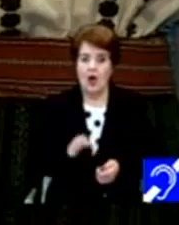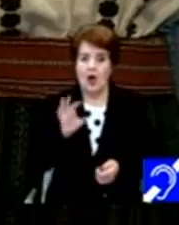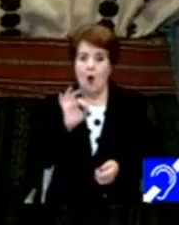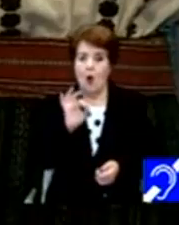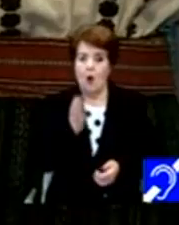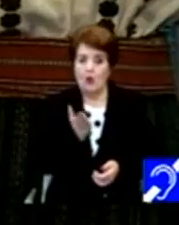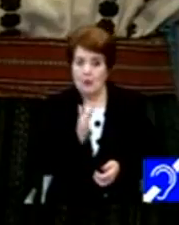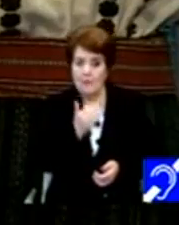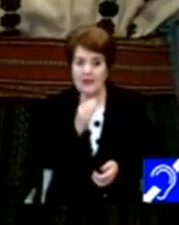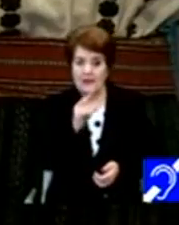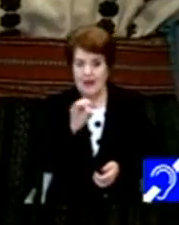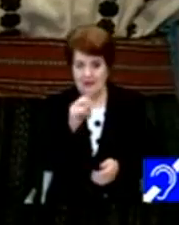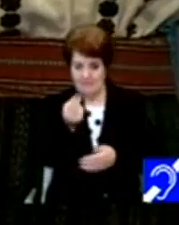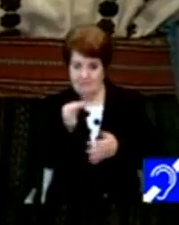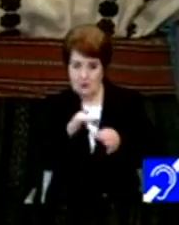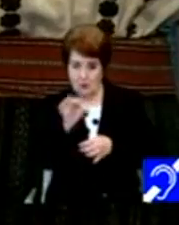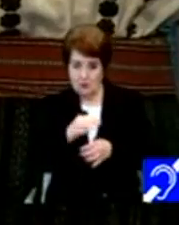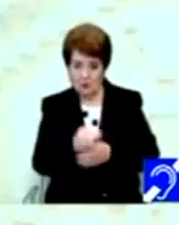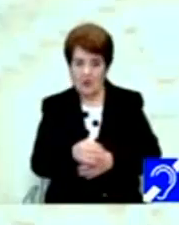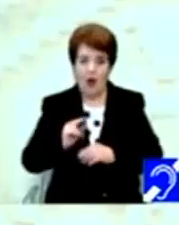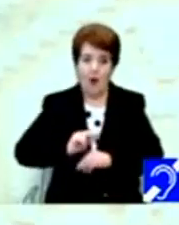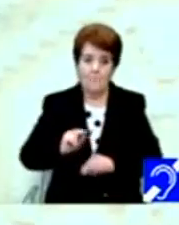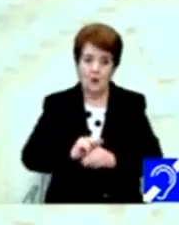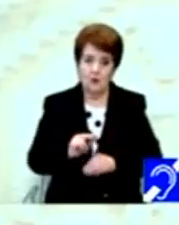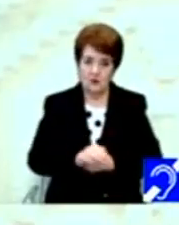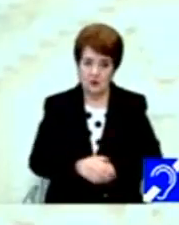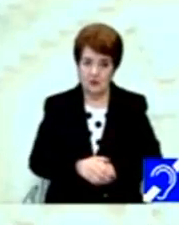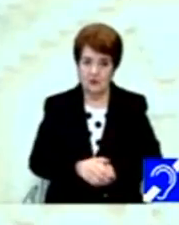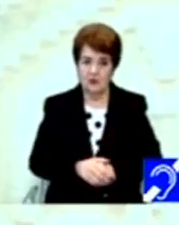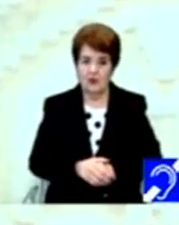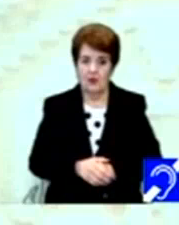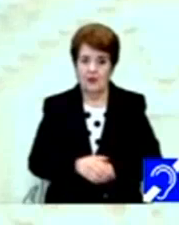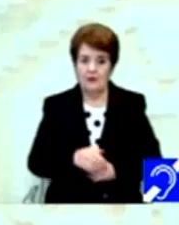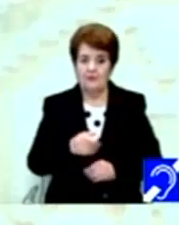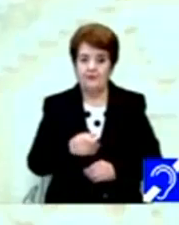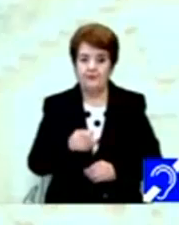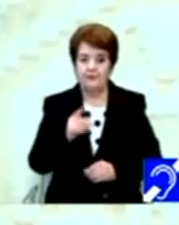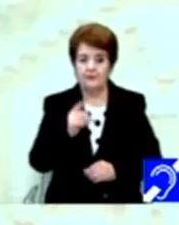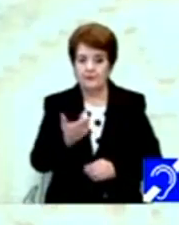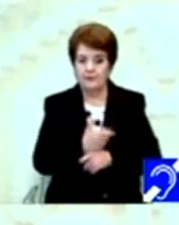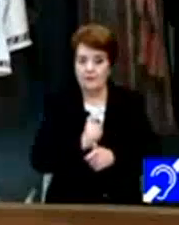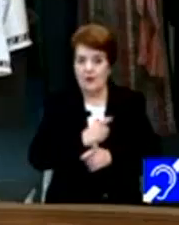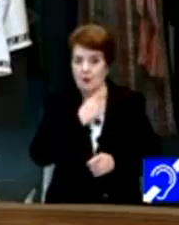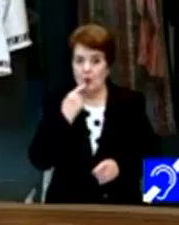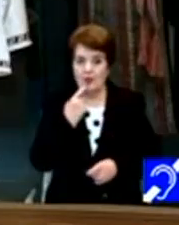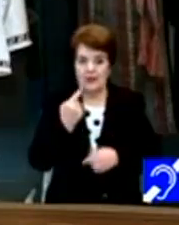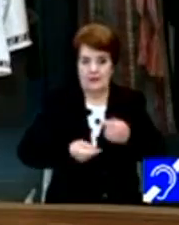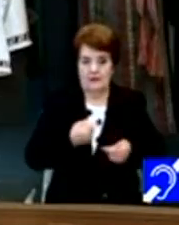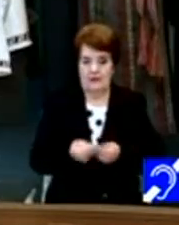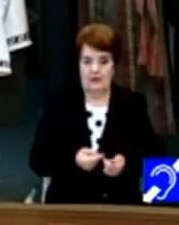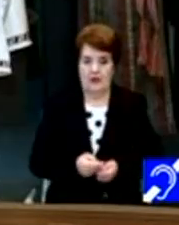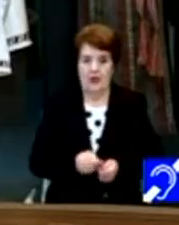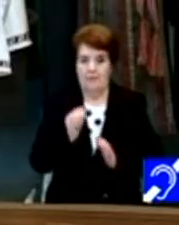La ea au muncit realmente foarte multe generații de femei. Până acum, pe